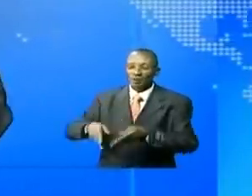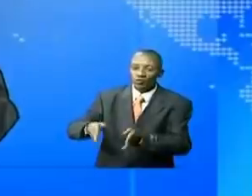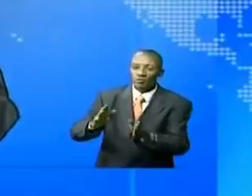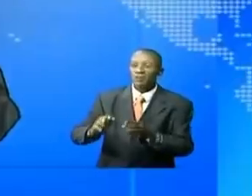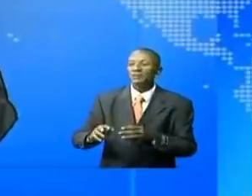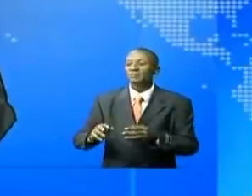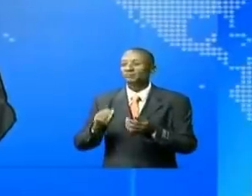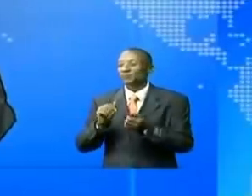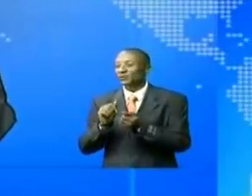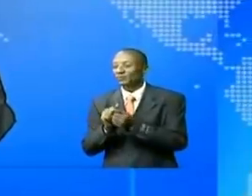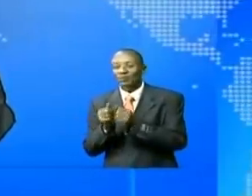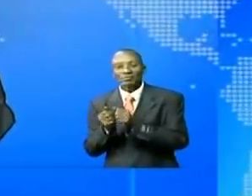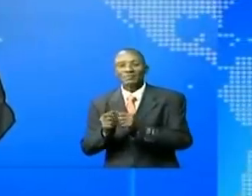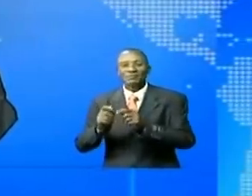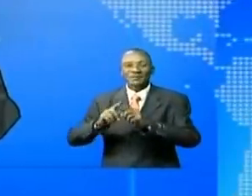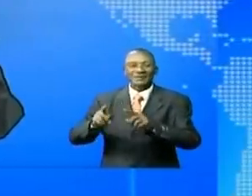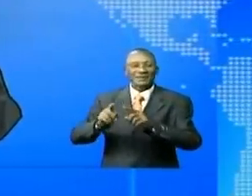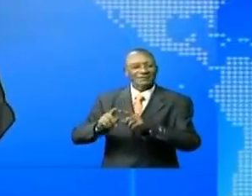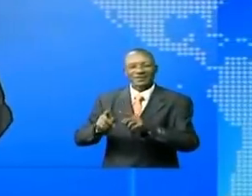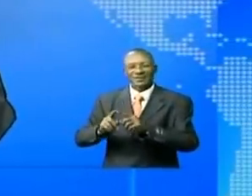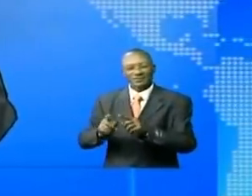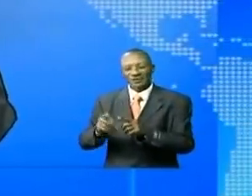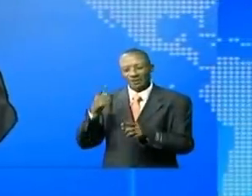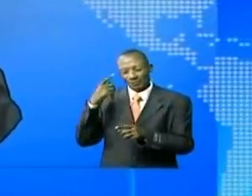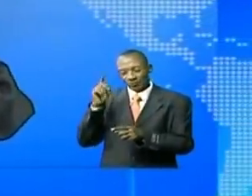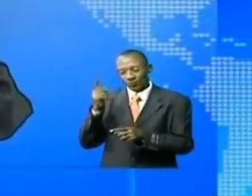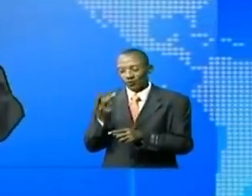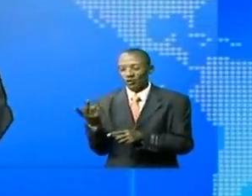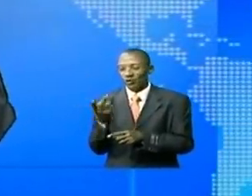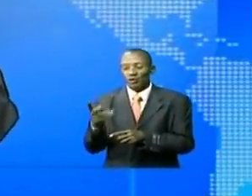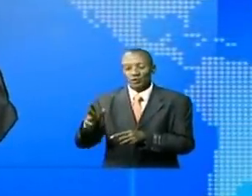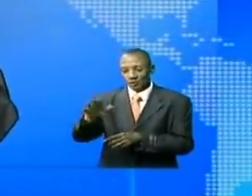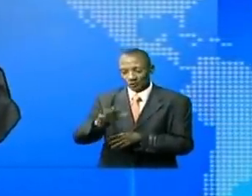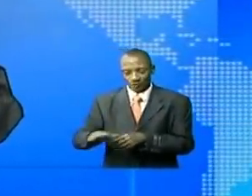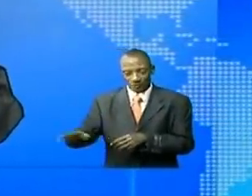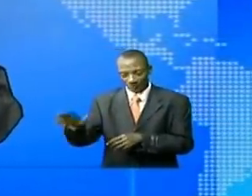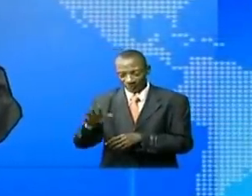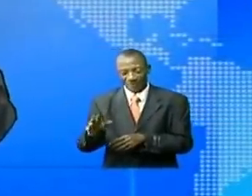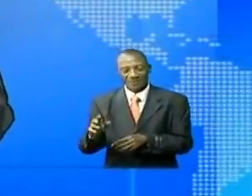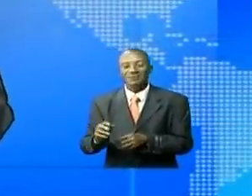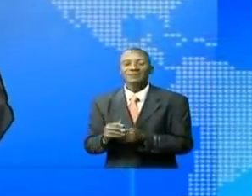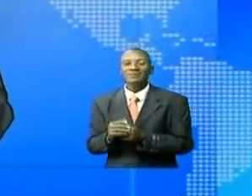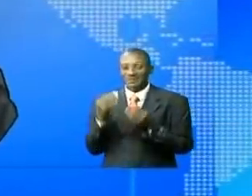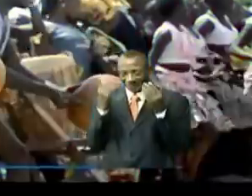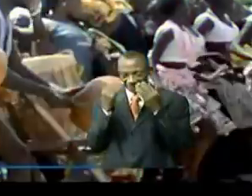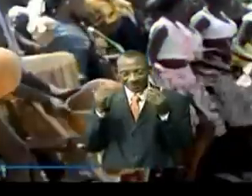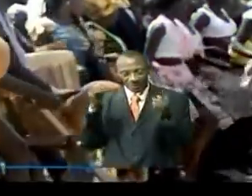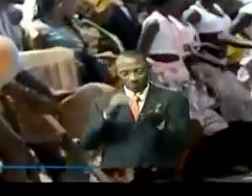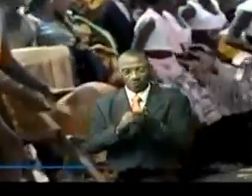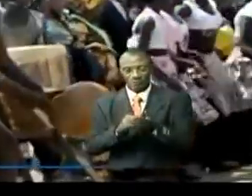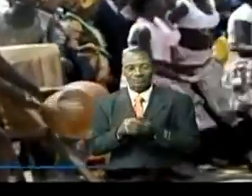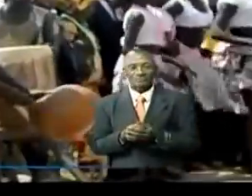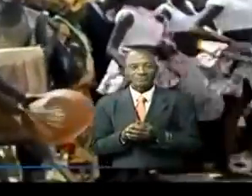aux frontières entre les deux pays, avant d'animer conjointement une conférence de presse.